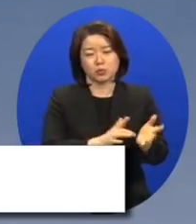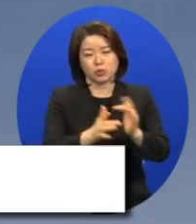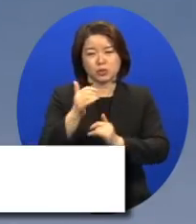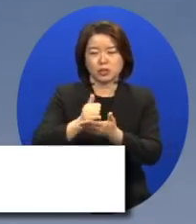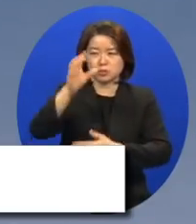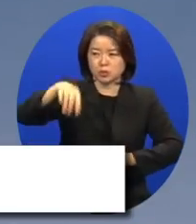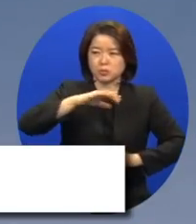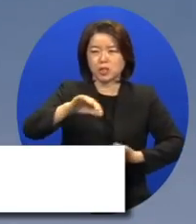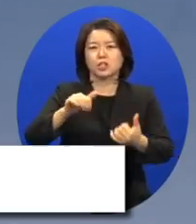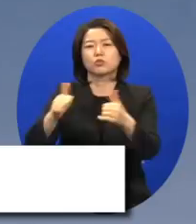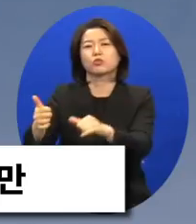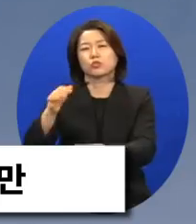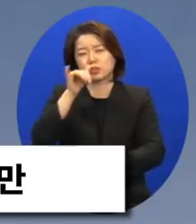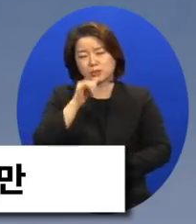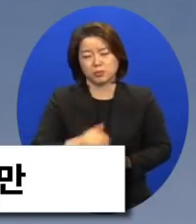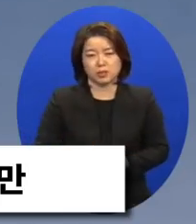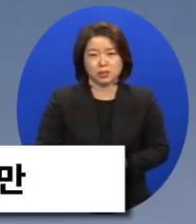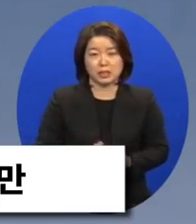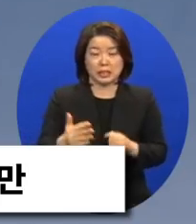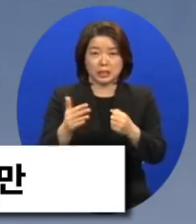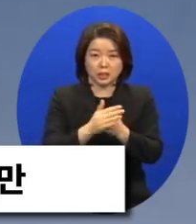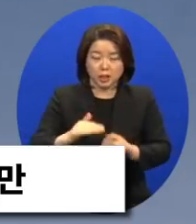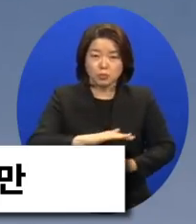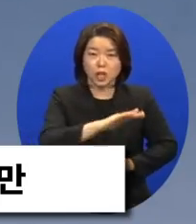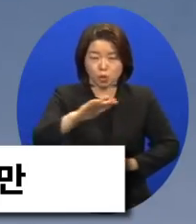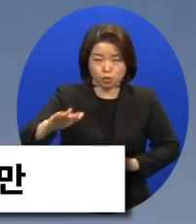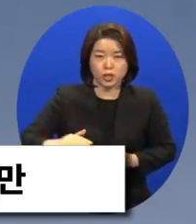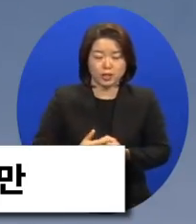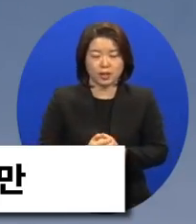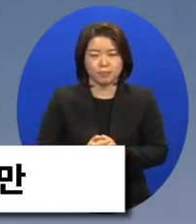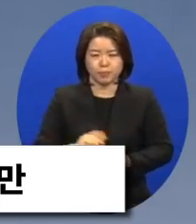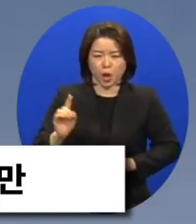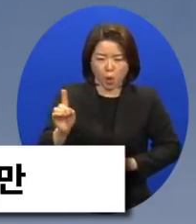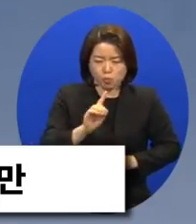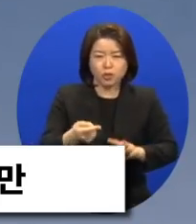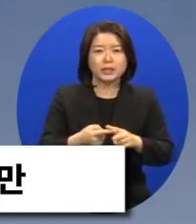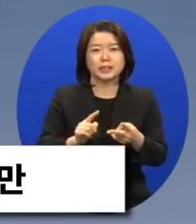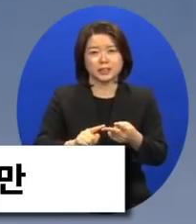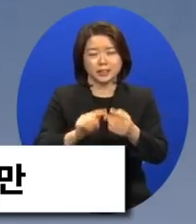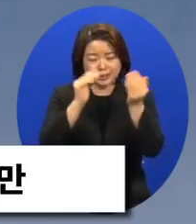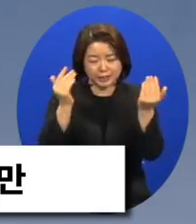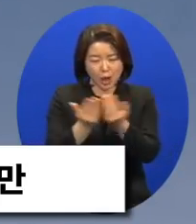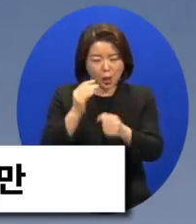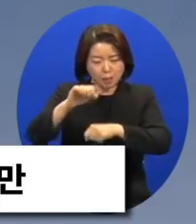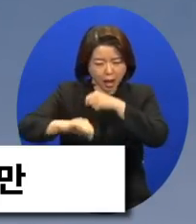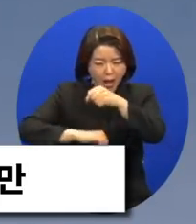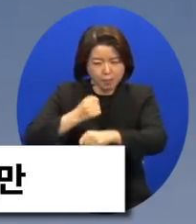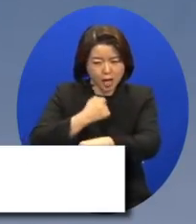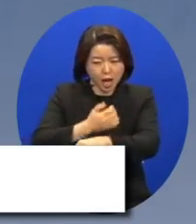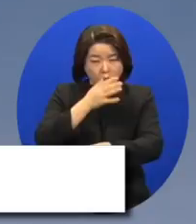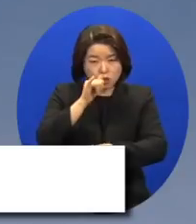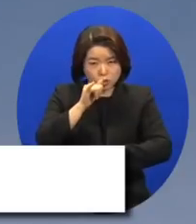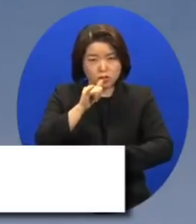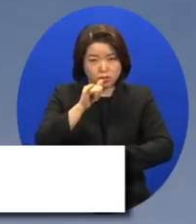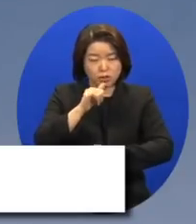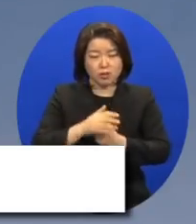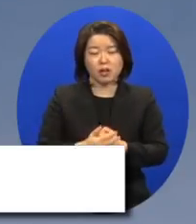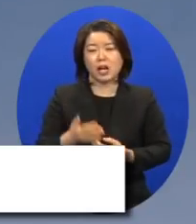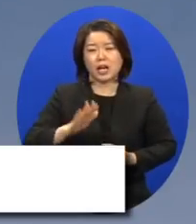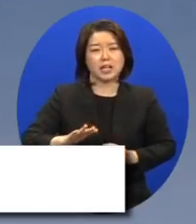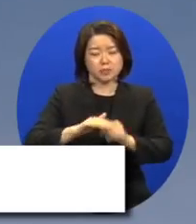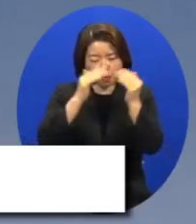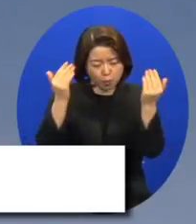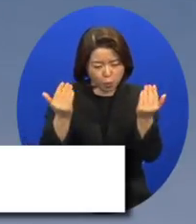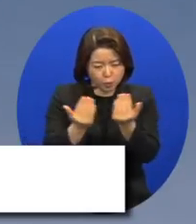죽으셨습니다 그러므로 우리가 무엇이든지 다 마음대로 할 수 있지만 모든 것이 다